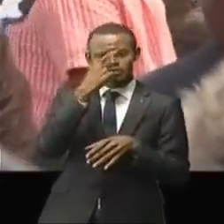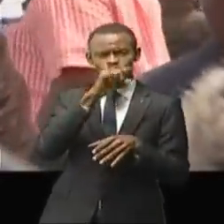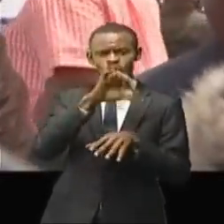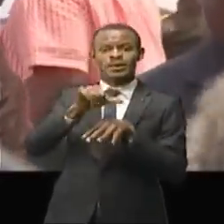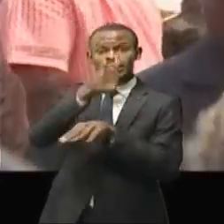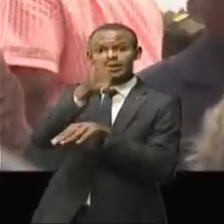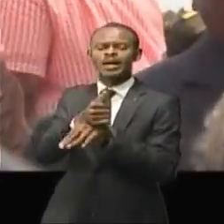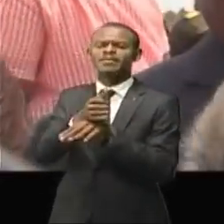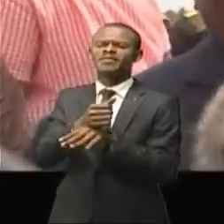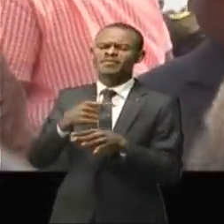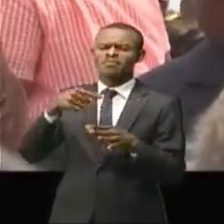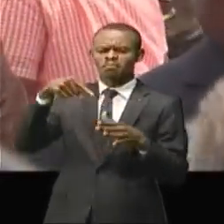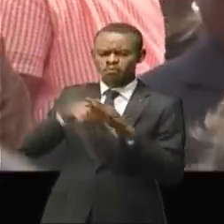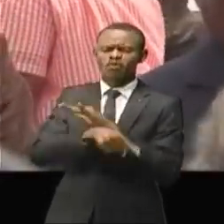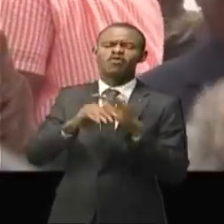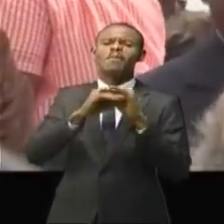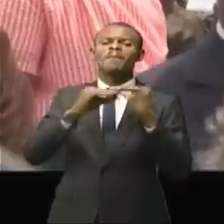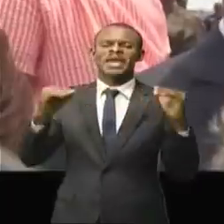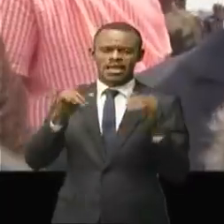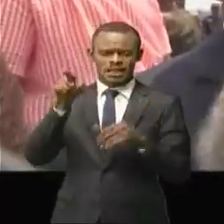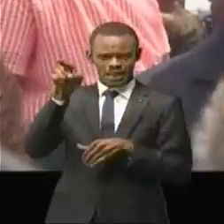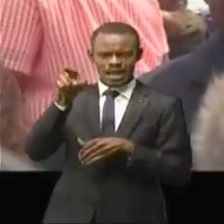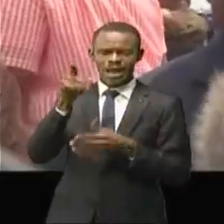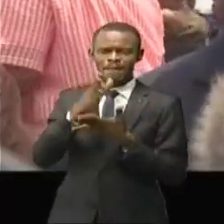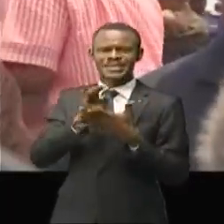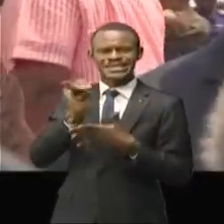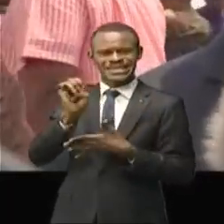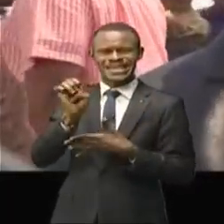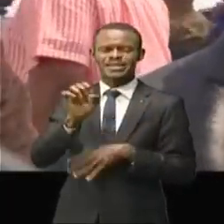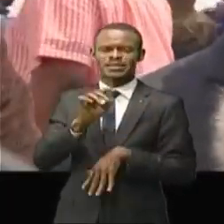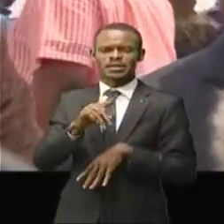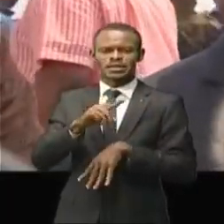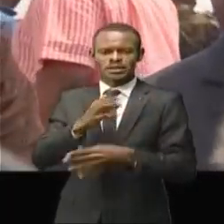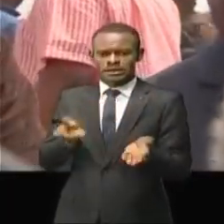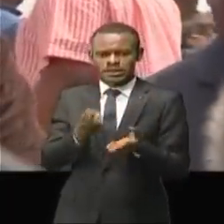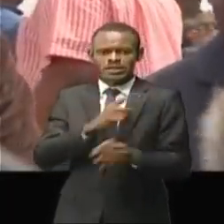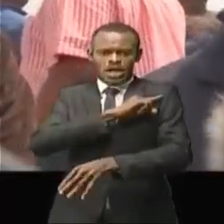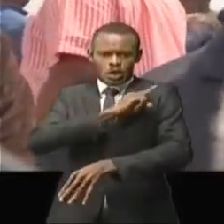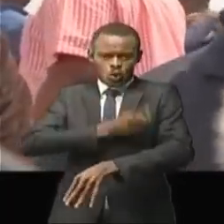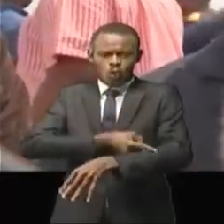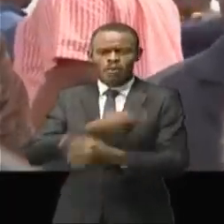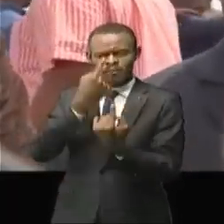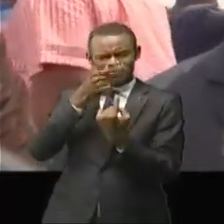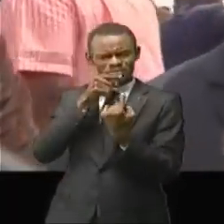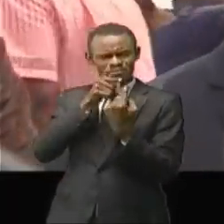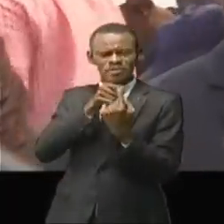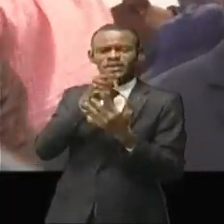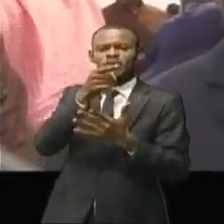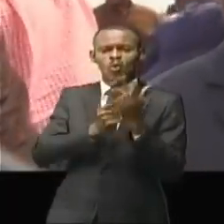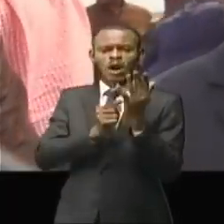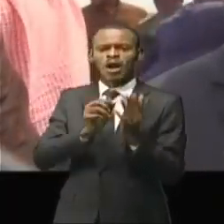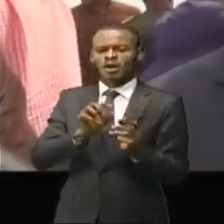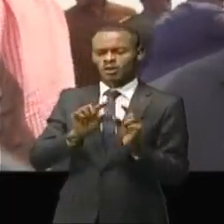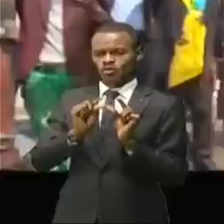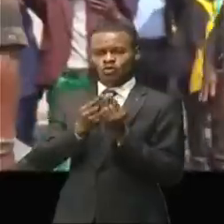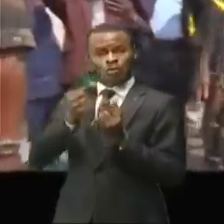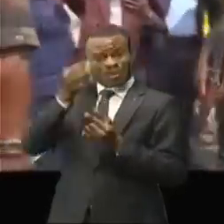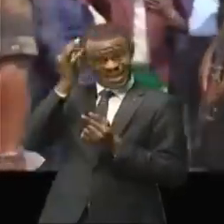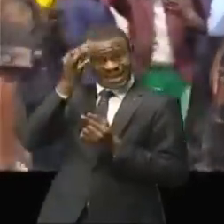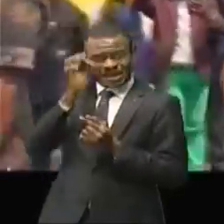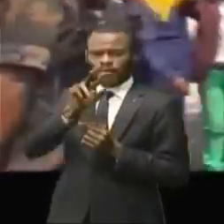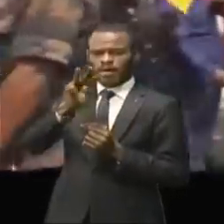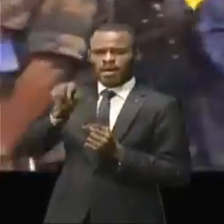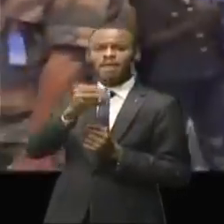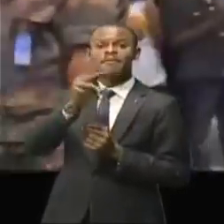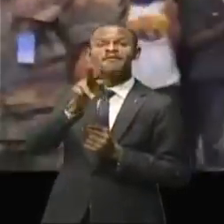tout est gotha politique diplomatique qui sera là pour discuter les virages nécessaires et avis de pouvoir obtenir le cantonnement après